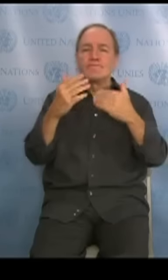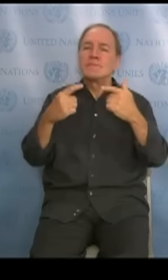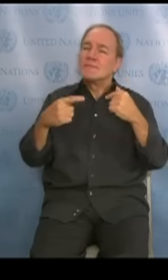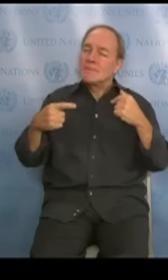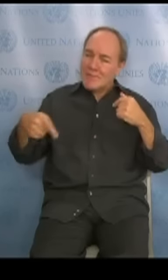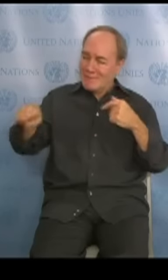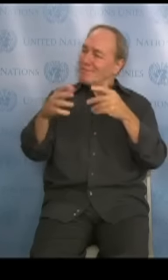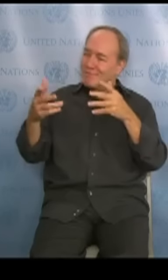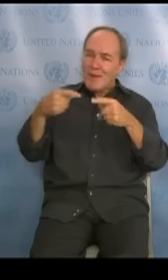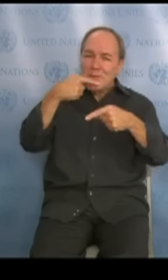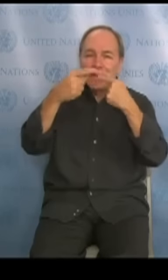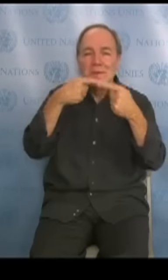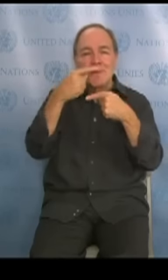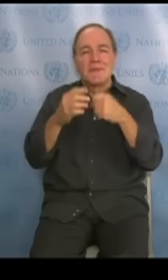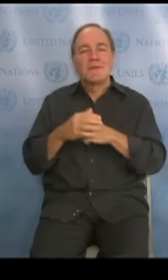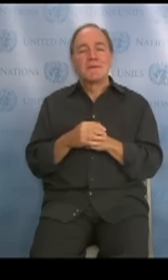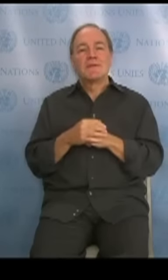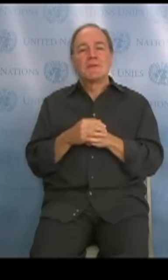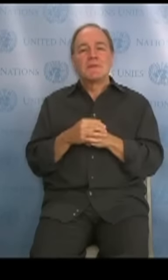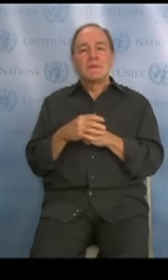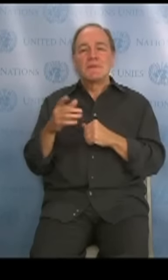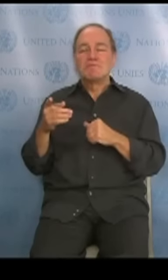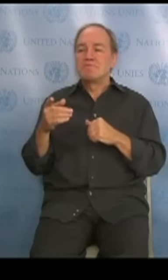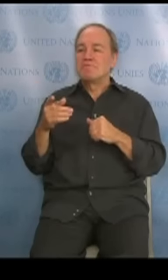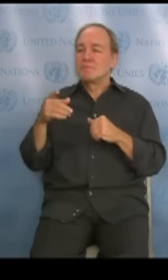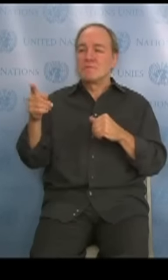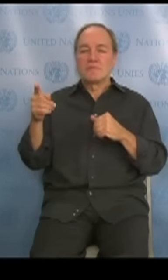quête d'un développement durable et partagé.